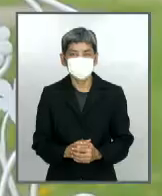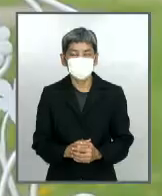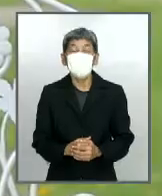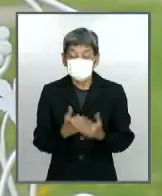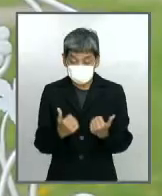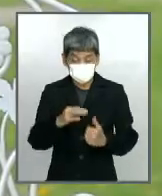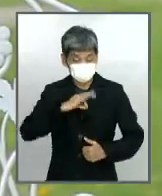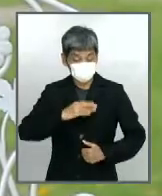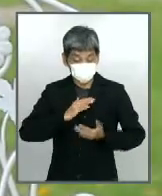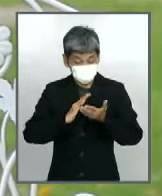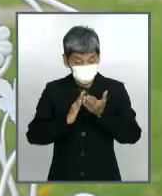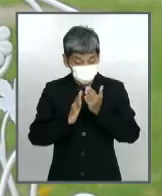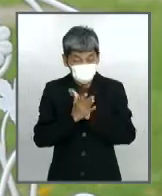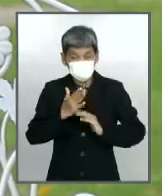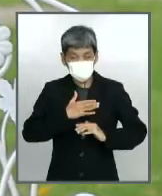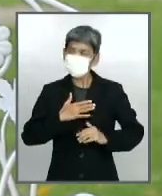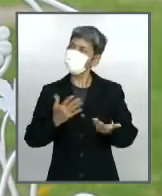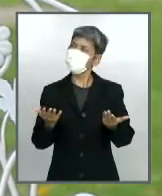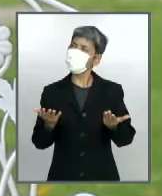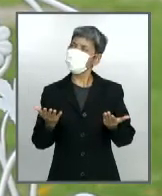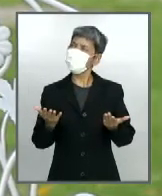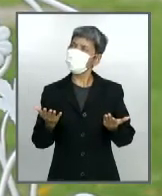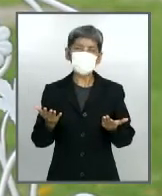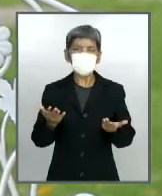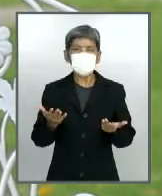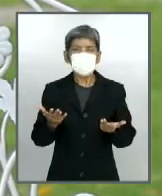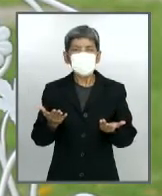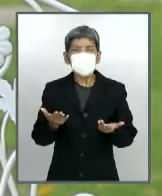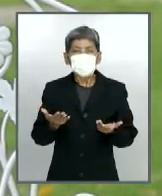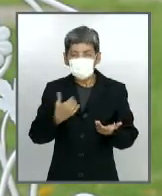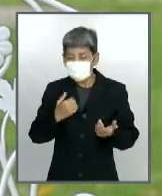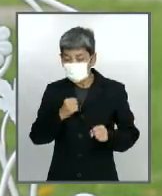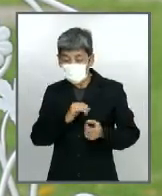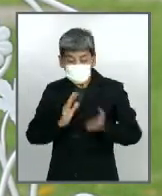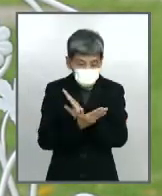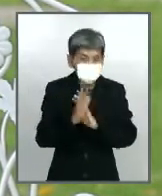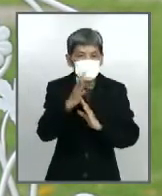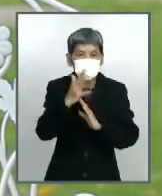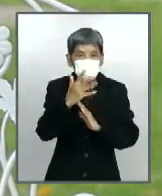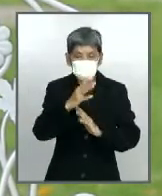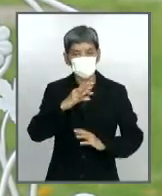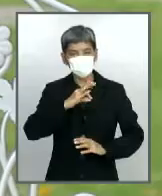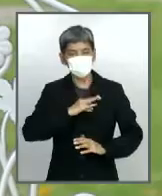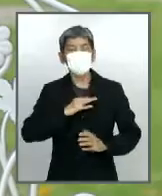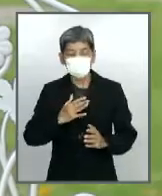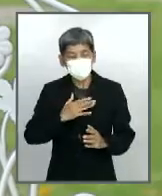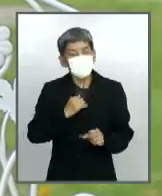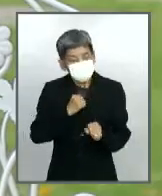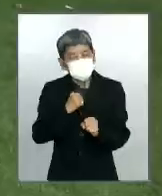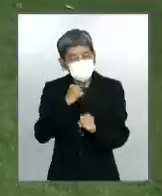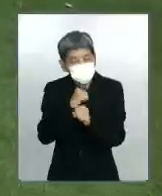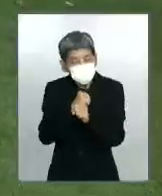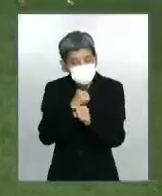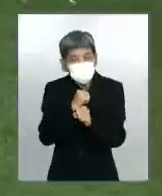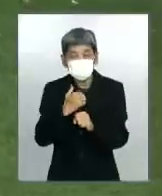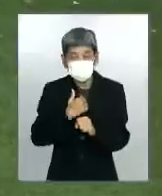สำหรับการเปลี่ยนแปลงส่วนตัวไมค์มองว่าไม่ได้เป็นการเปลี่ยนแปลงที่เหมือนพลิกจากหน้ามือเป็นหลังมือจนเรารู้สึกว่าช็อก